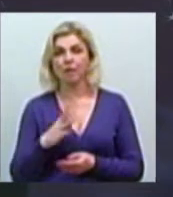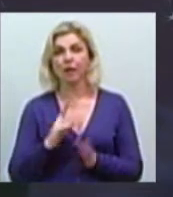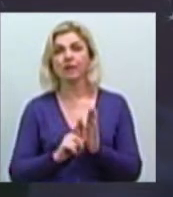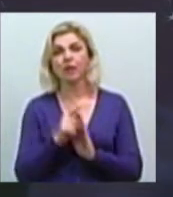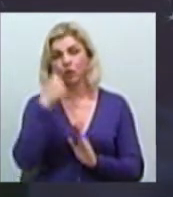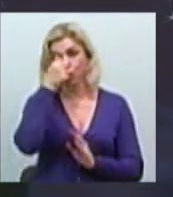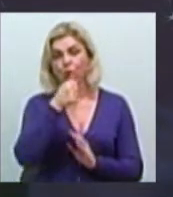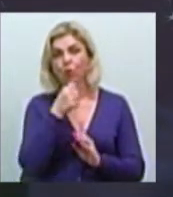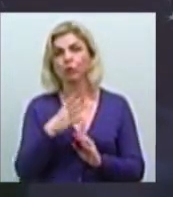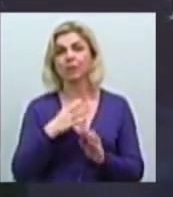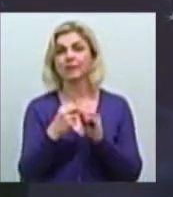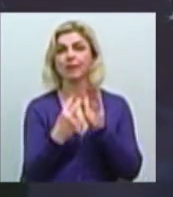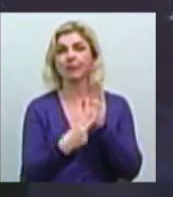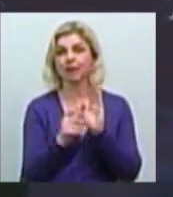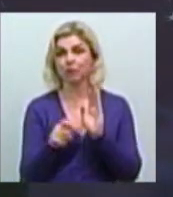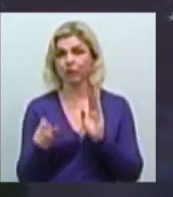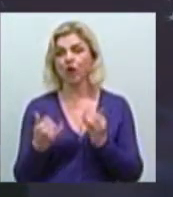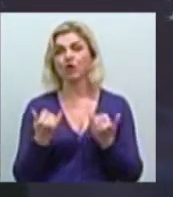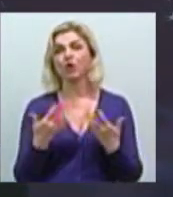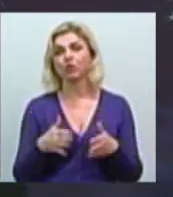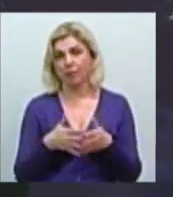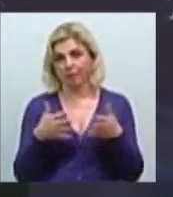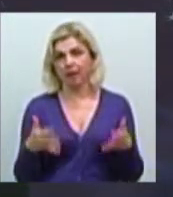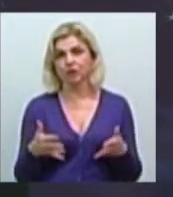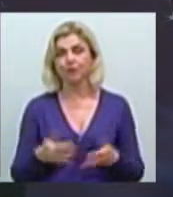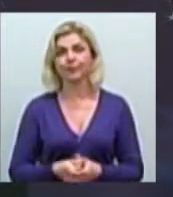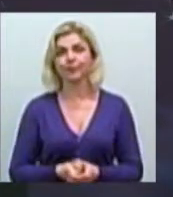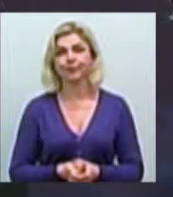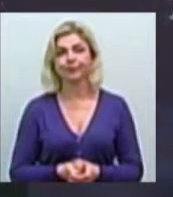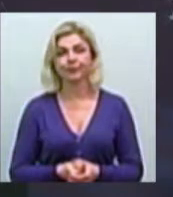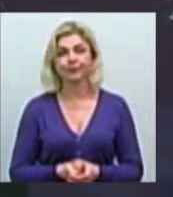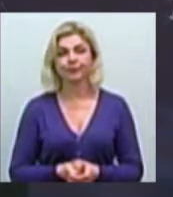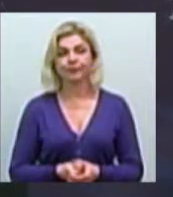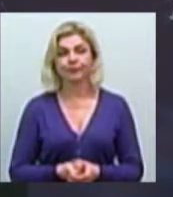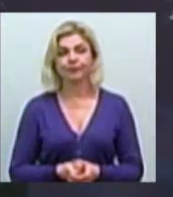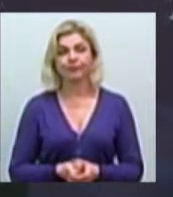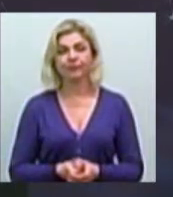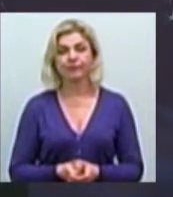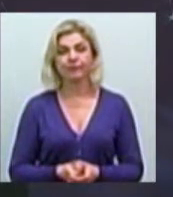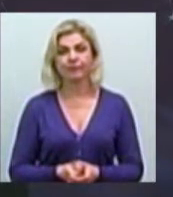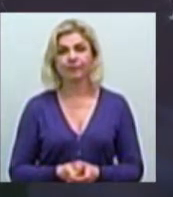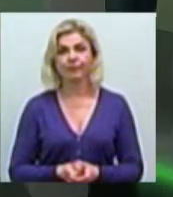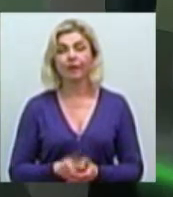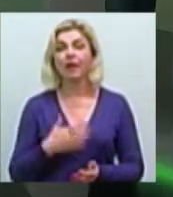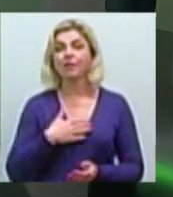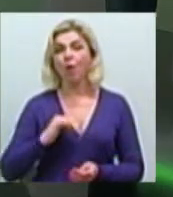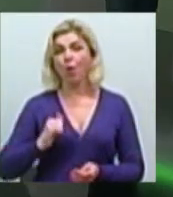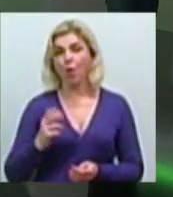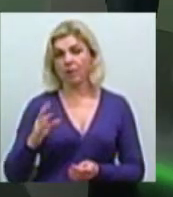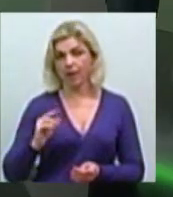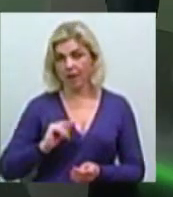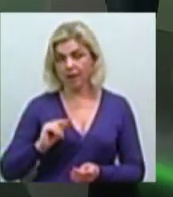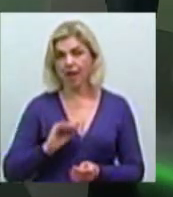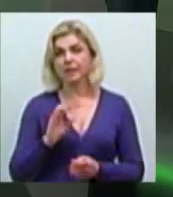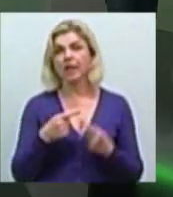17 осіб, зараз їх трохи більше. І також наші колеги з інших